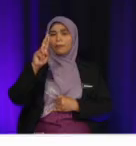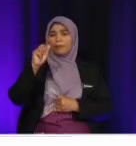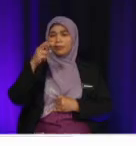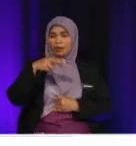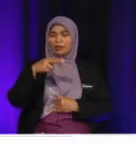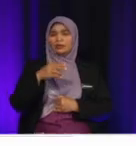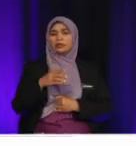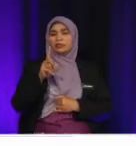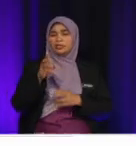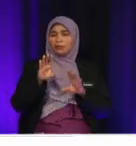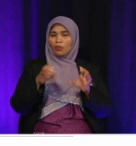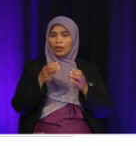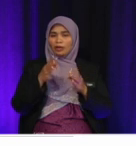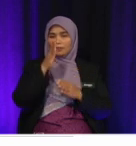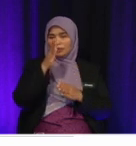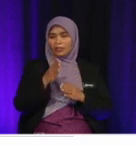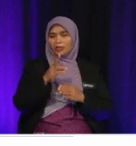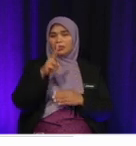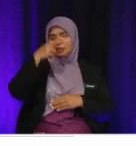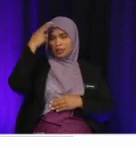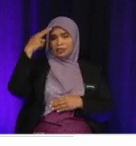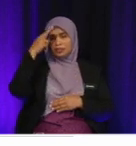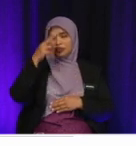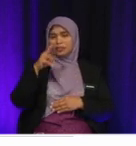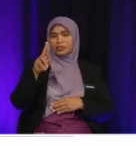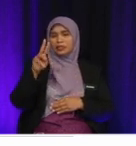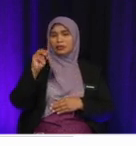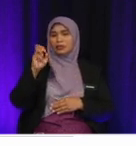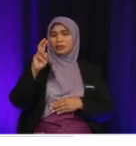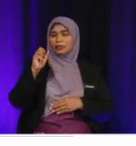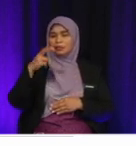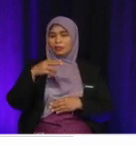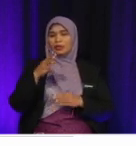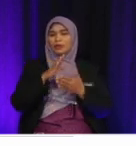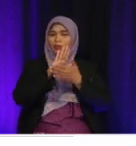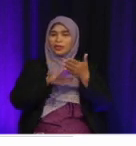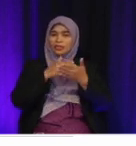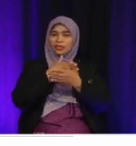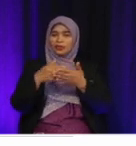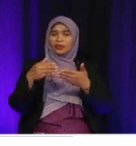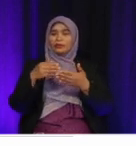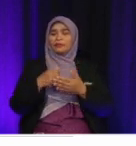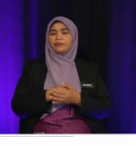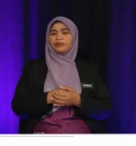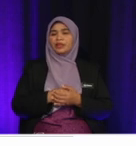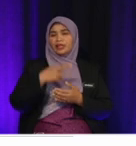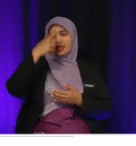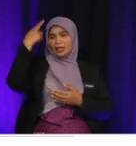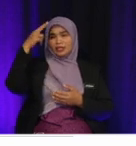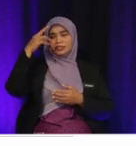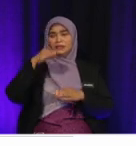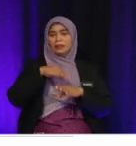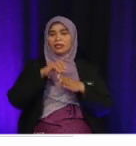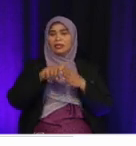dan umrah okey apa perbezaan yang dari aspek yang sama Haji pada bulan-bulan Haji